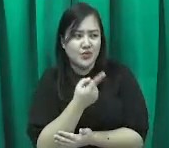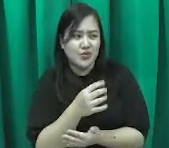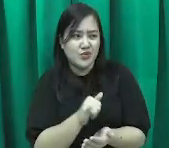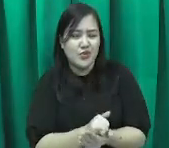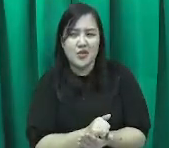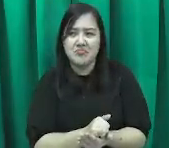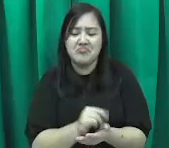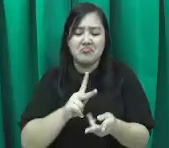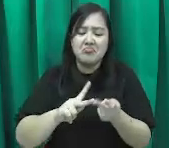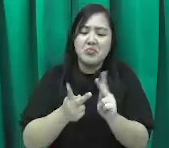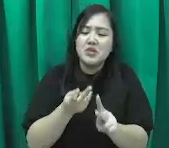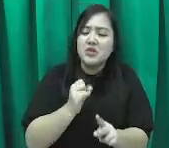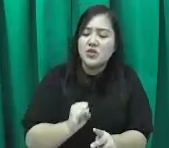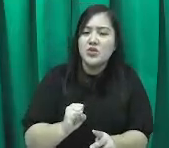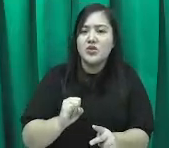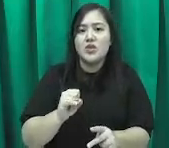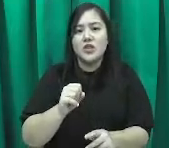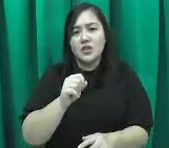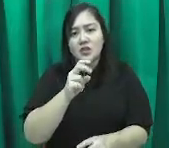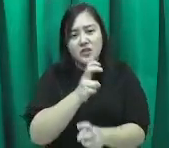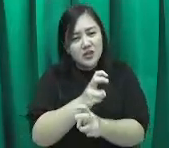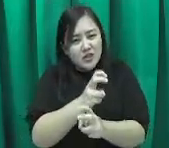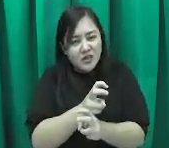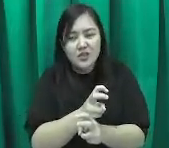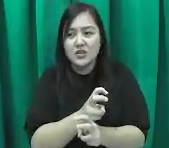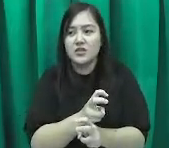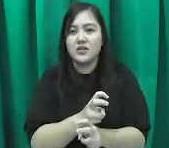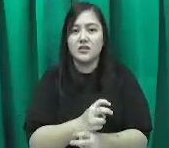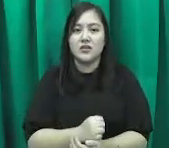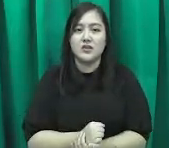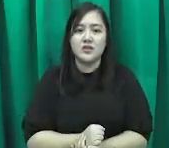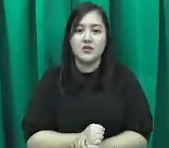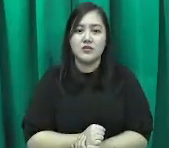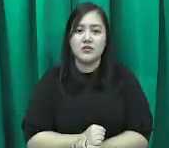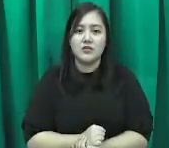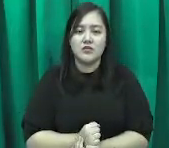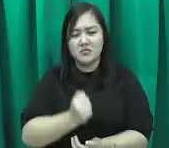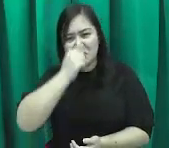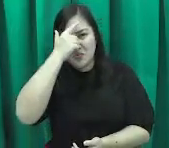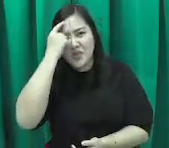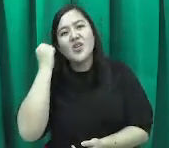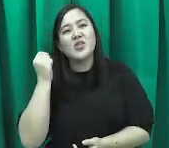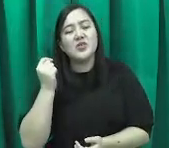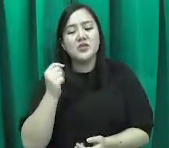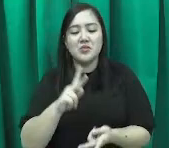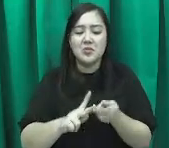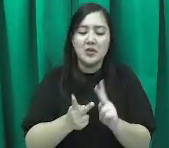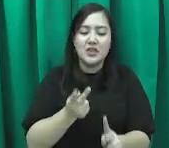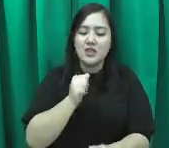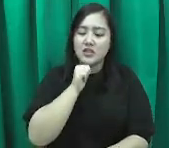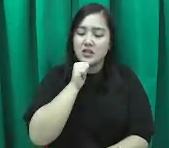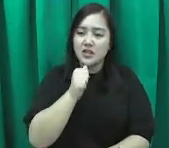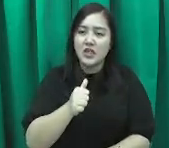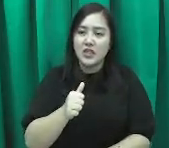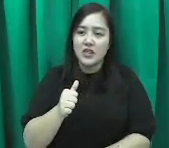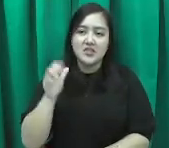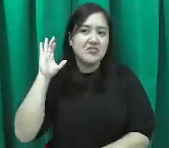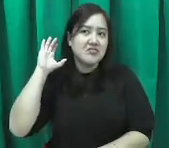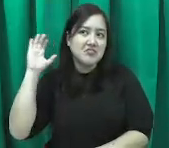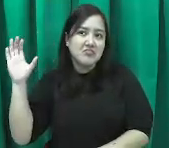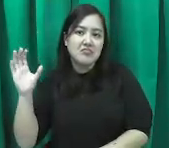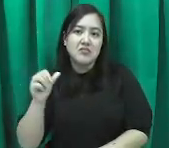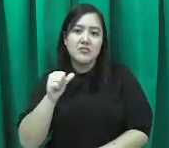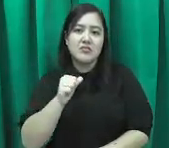ko ng lahat, pero hindi pa rin siya nakikinig, hindi siya lumalambot. Pero, ayan o, kung naghahanap ka ng signs o naghahanap ka ng